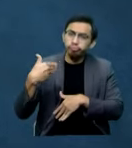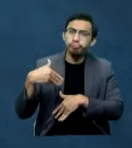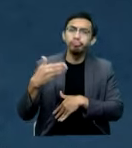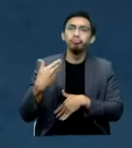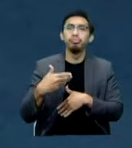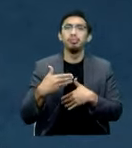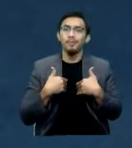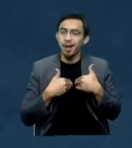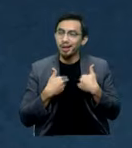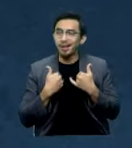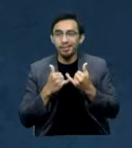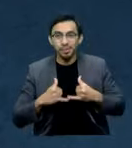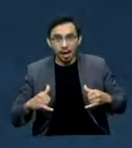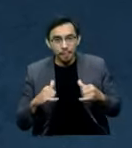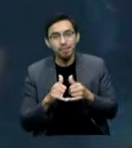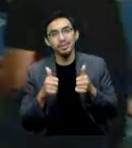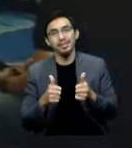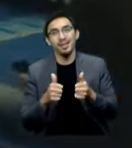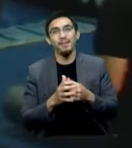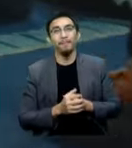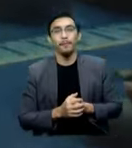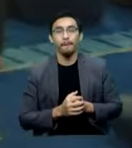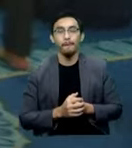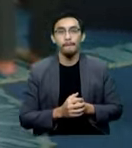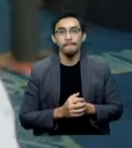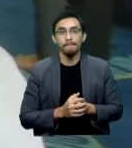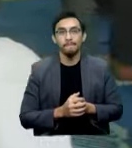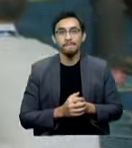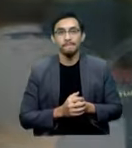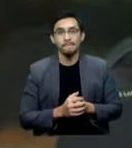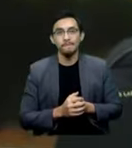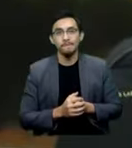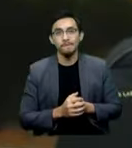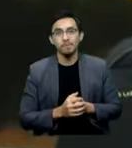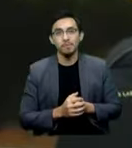kepada sesama. Dari Jakarta, Hendri Aprila, Dias Triawan, iNews melaporkan.